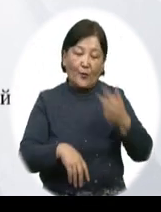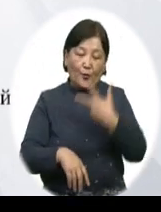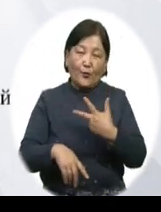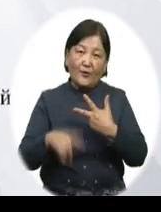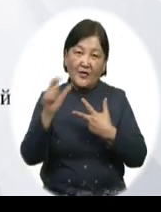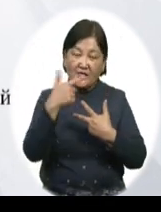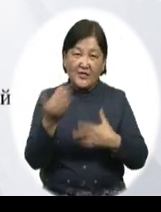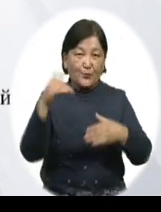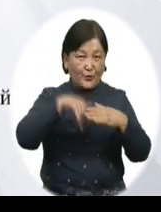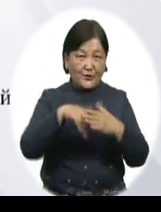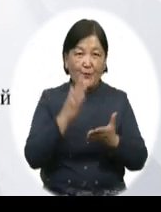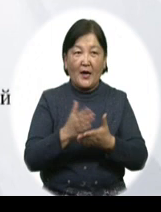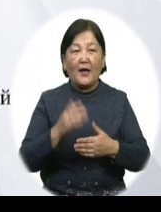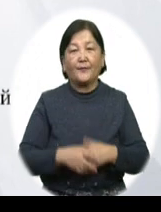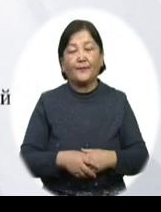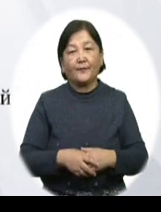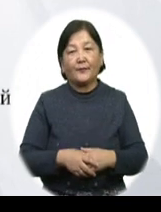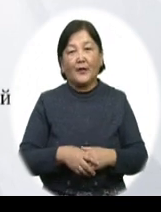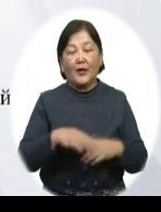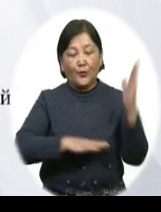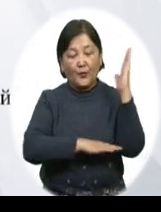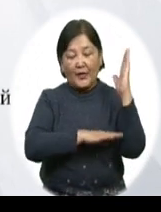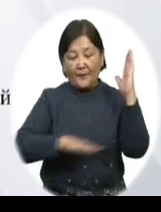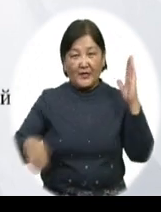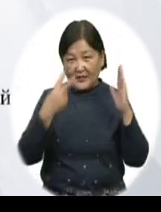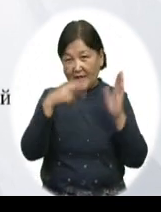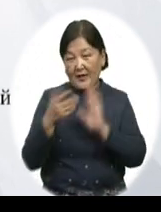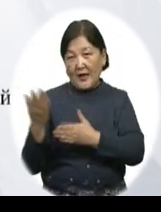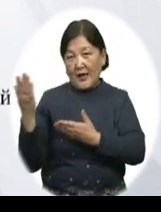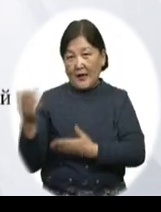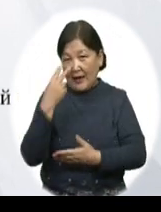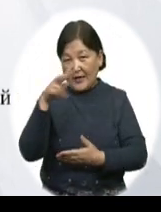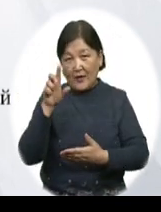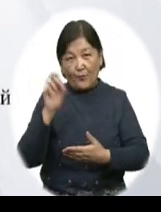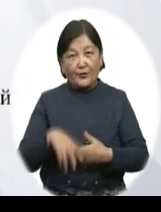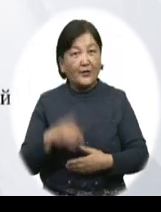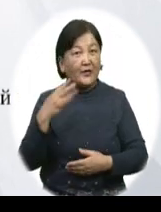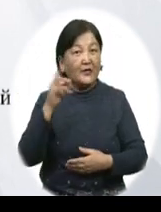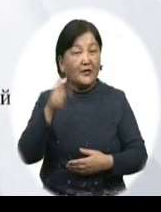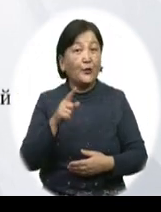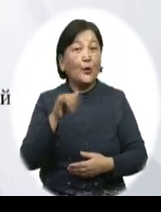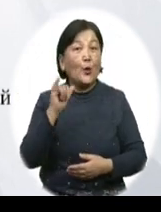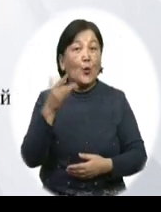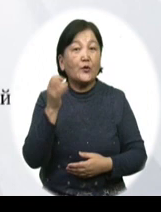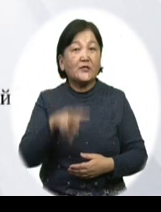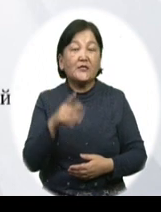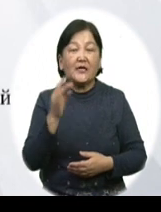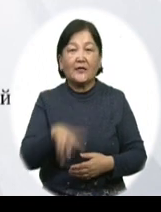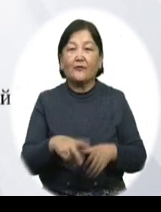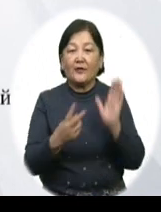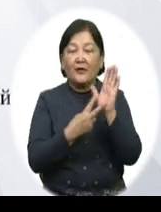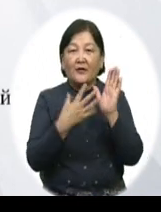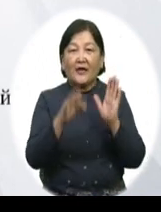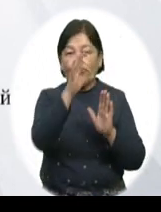гурван хэсгээс бүрддэг. За тэгвэл энэ графикаас харах юм бол ихэнх нь бол одоо урсгал зардал нь нийт төсвийн